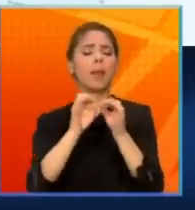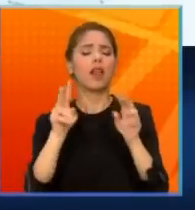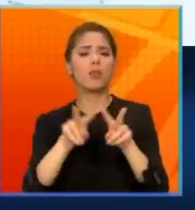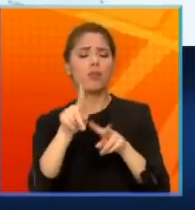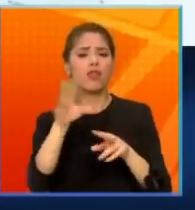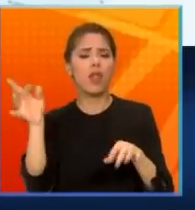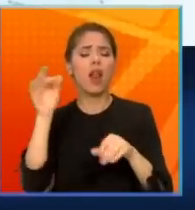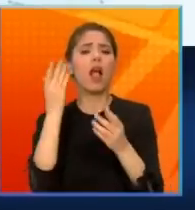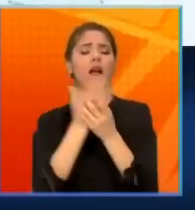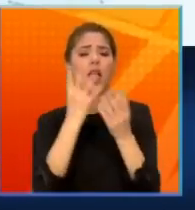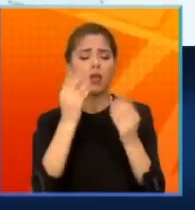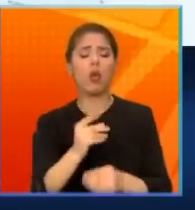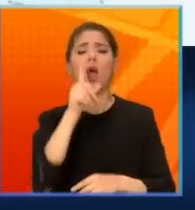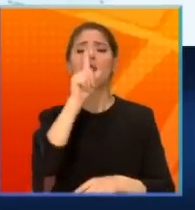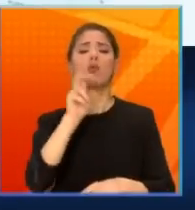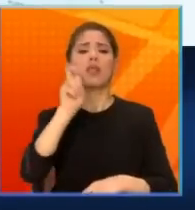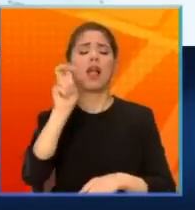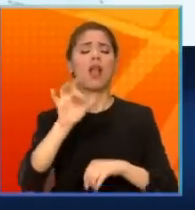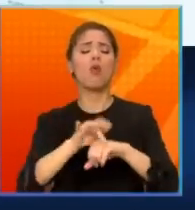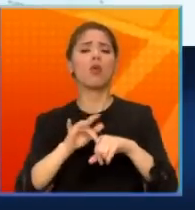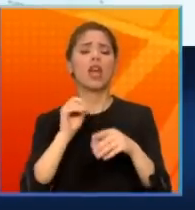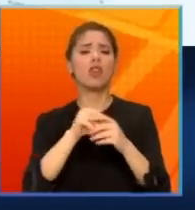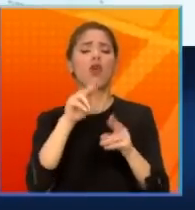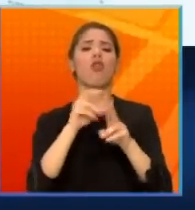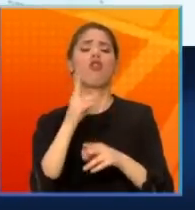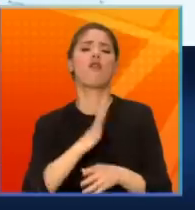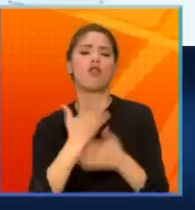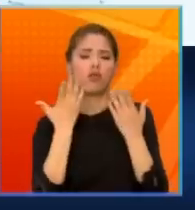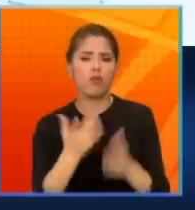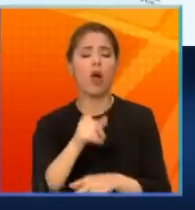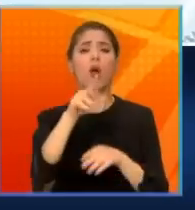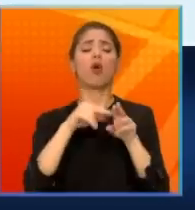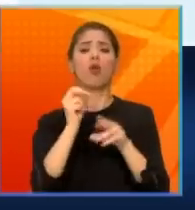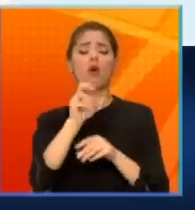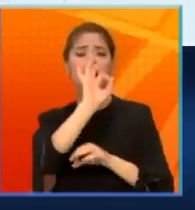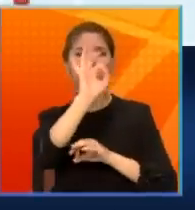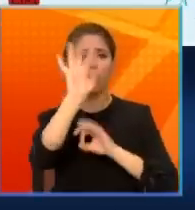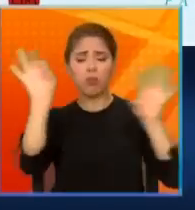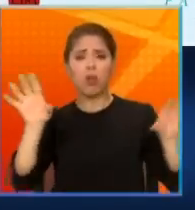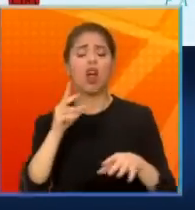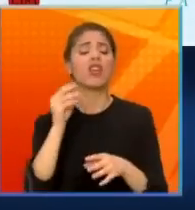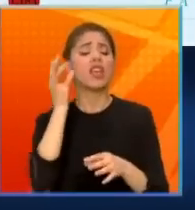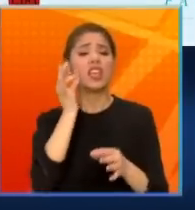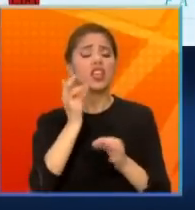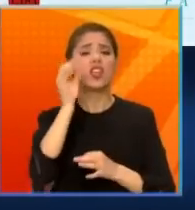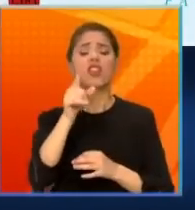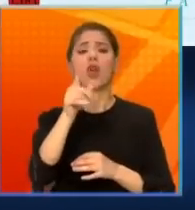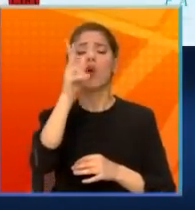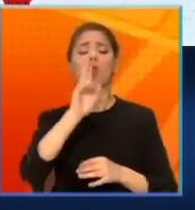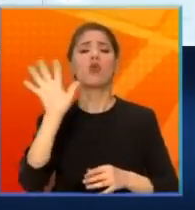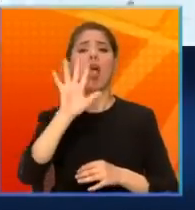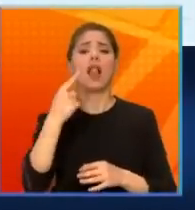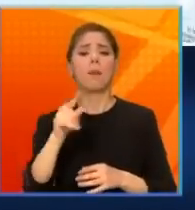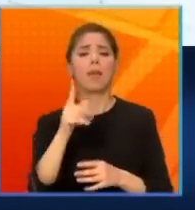193 ülkenin 188'inde koronavirüs vakası görüldü. Virüsün bulaştığı kişi sayısı 350 bine,